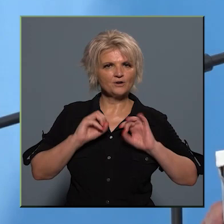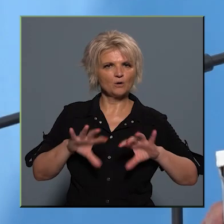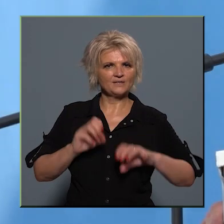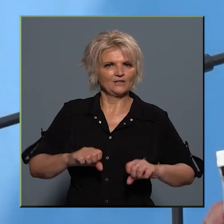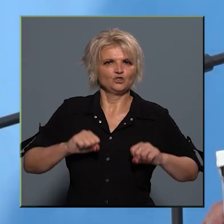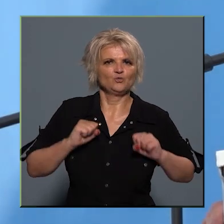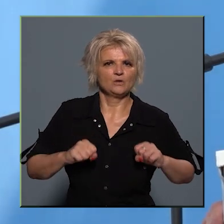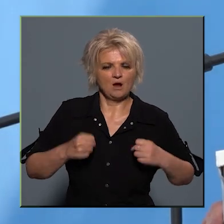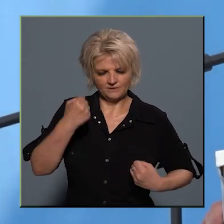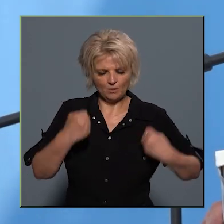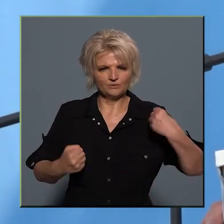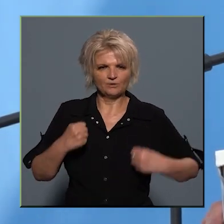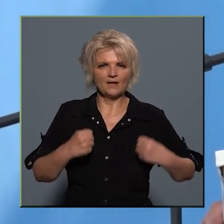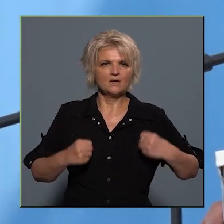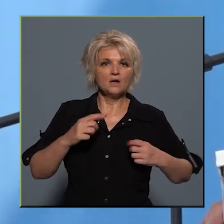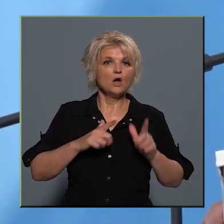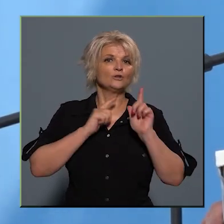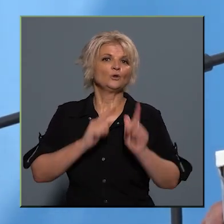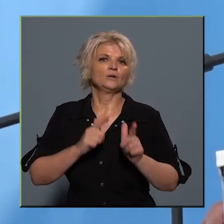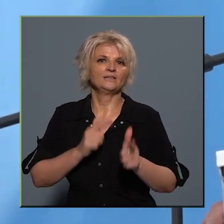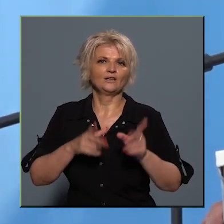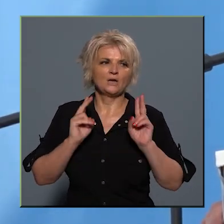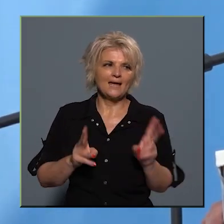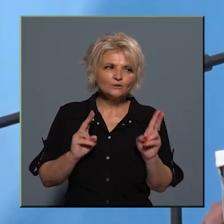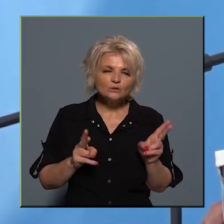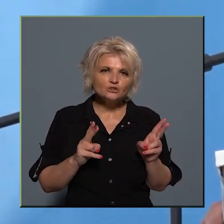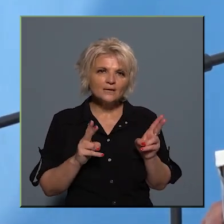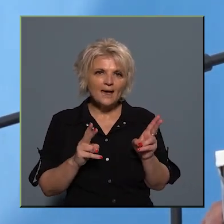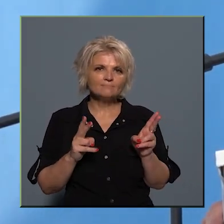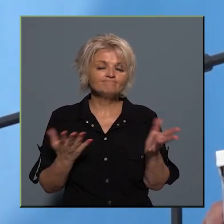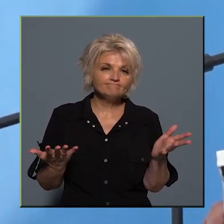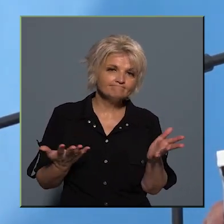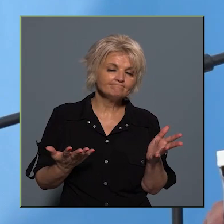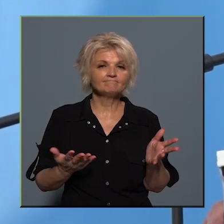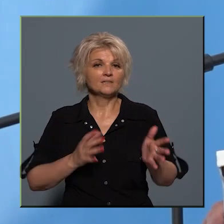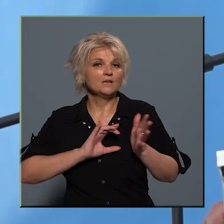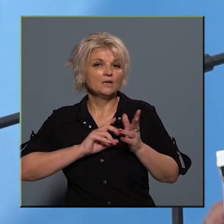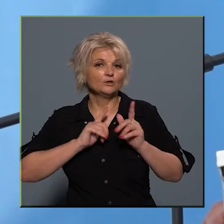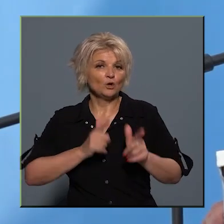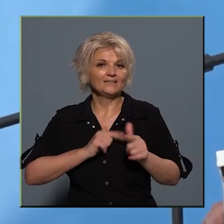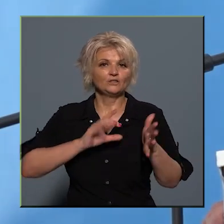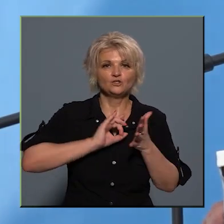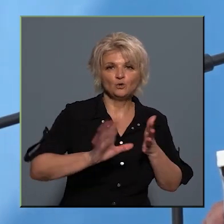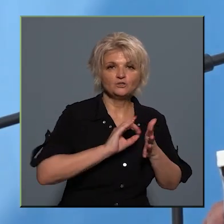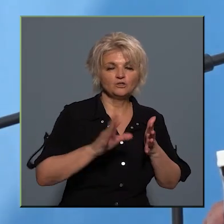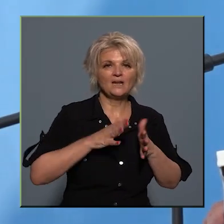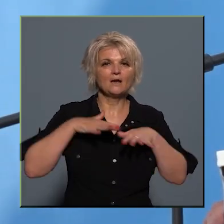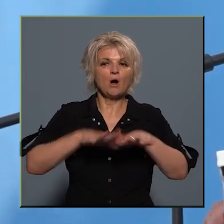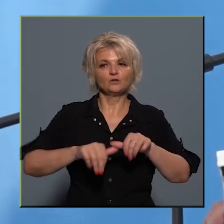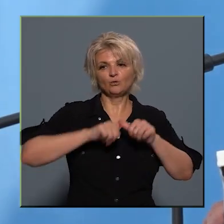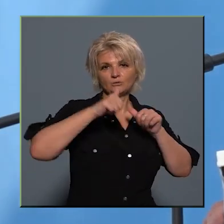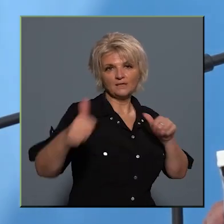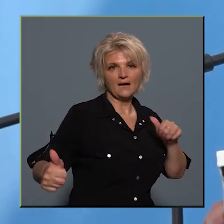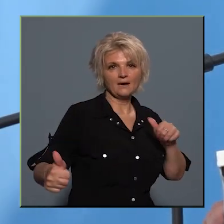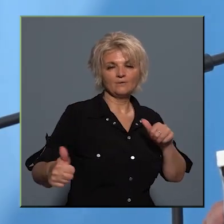az utántöltés lehetősége, maga az utántöltésnek a gyorsasága, a hatótáv, az